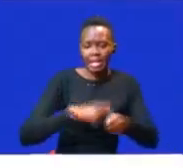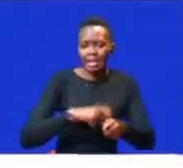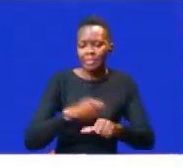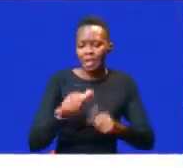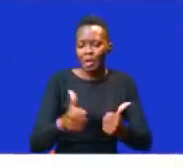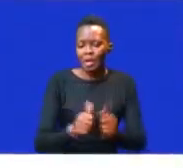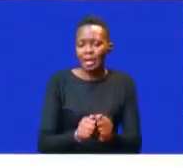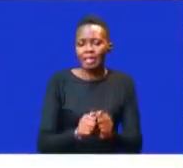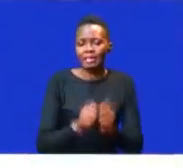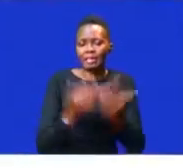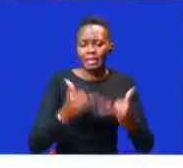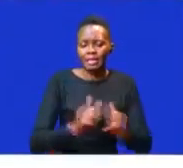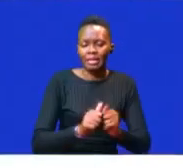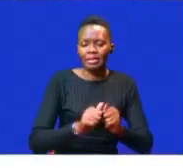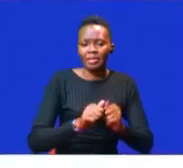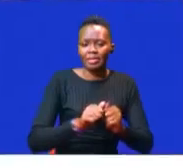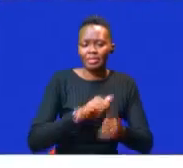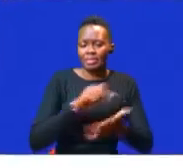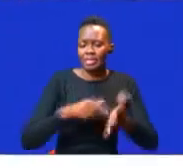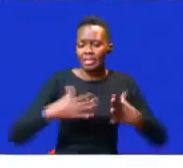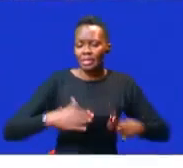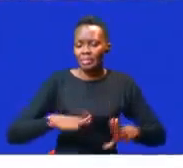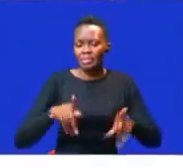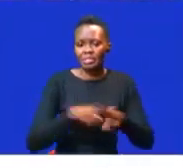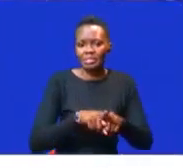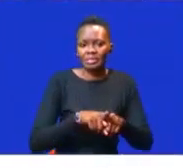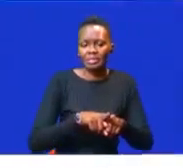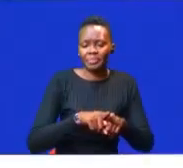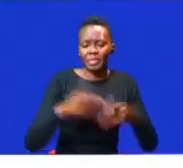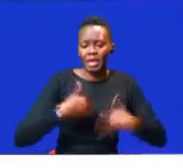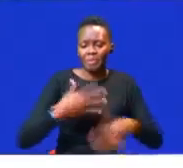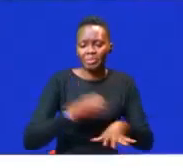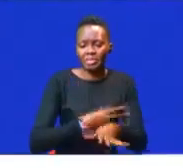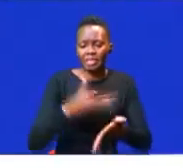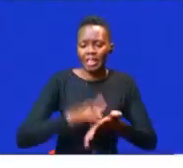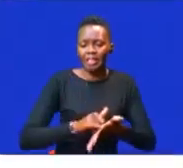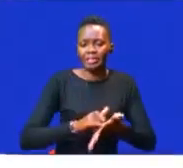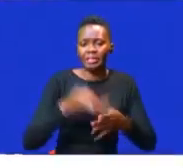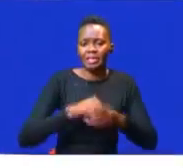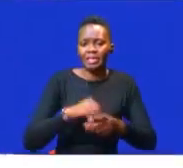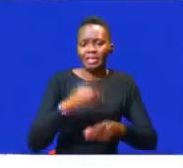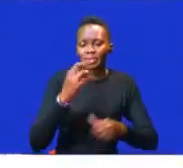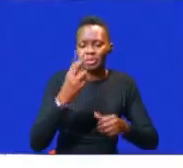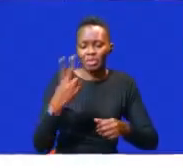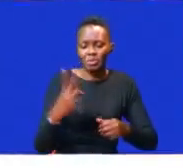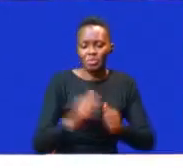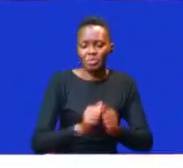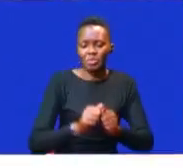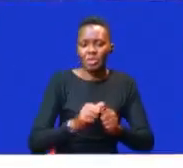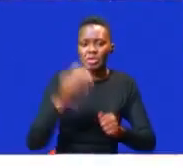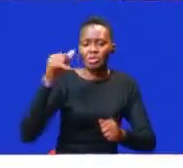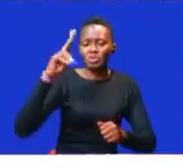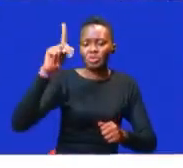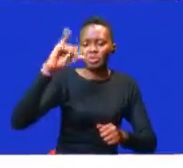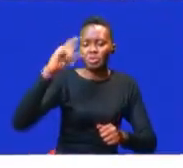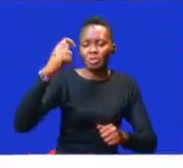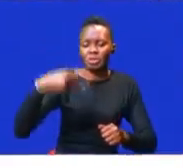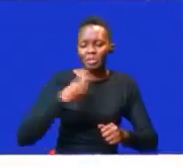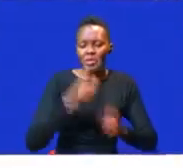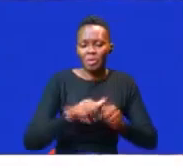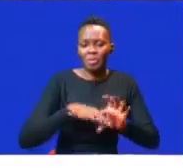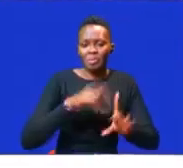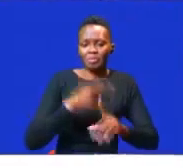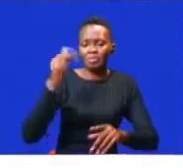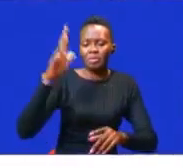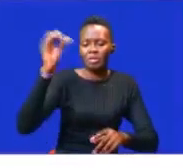maolo jiprangu mjiel mea chia hige diri, koda mama hige yang, koda tuwa kanda. Ega mara reo koda reo gareo, ka yudi tieno, maeda akma uso